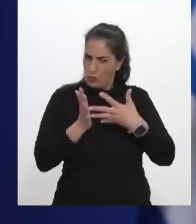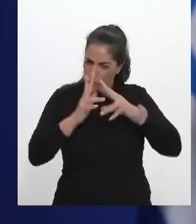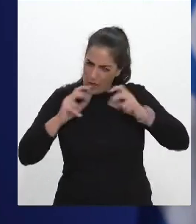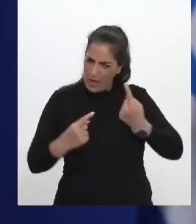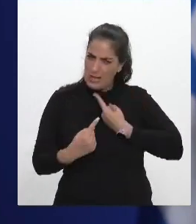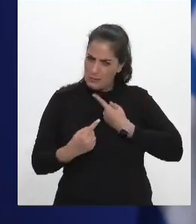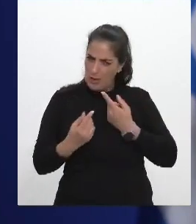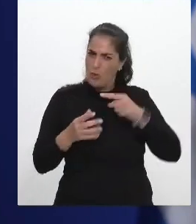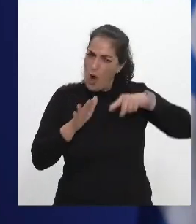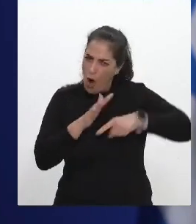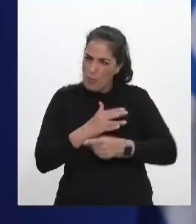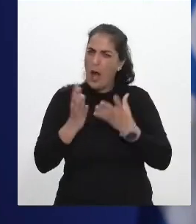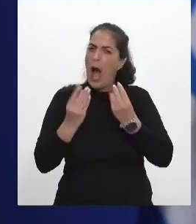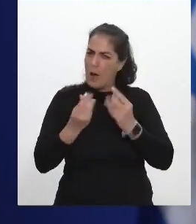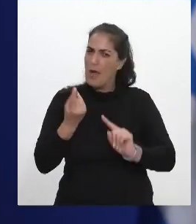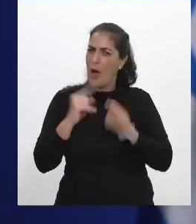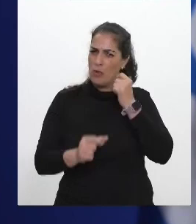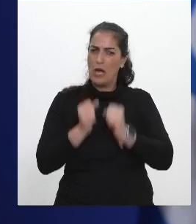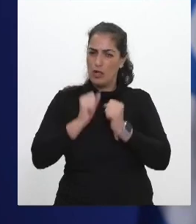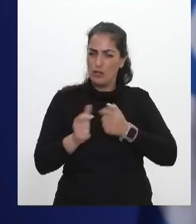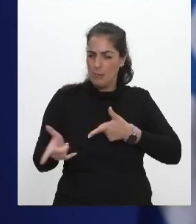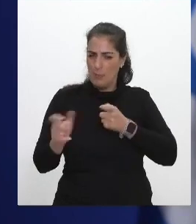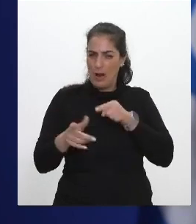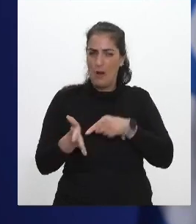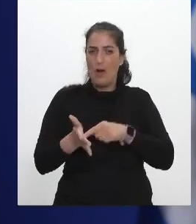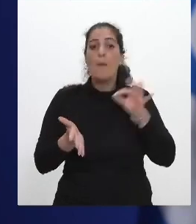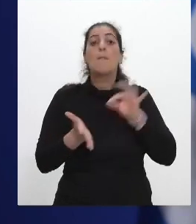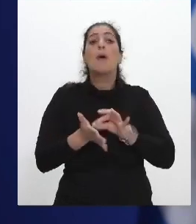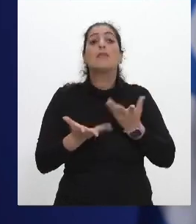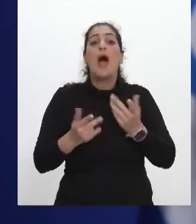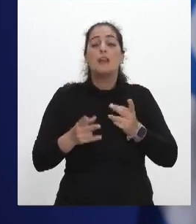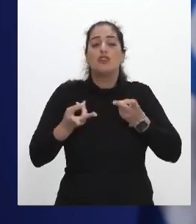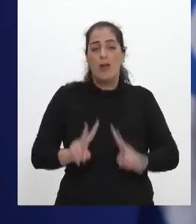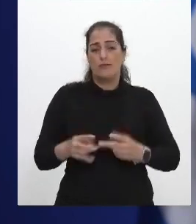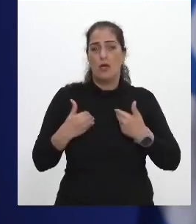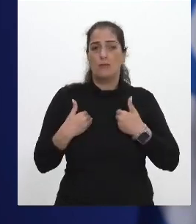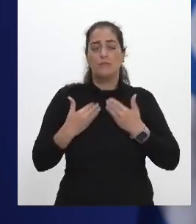אירועים קשים שיש לנו במלחמה הזאתי שהמצב המבצעי יאפשר זאת תודה רבה וערב טוב